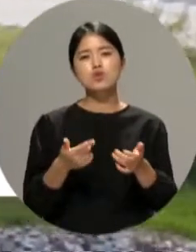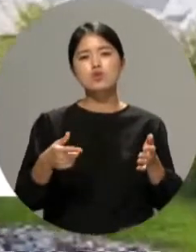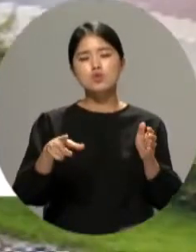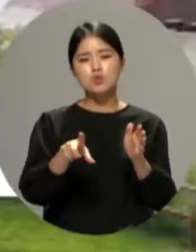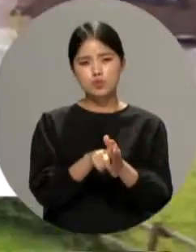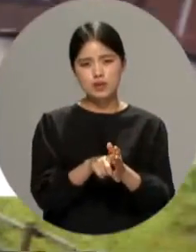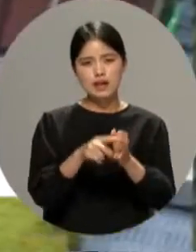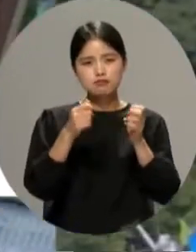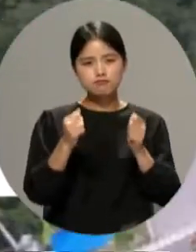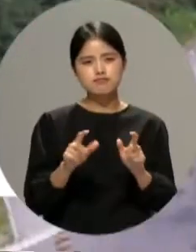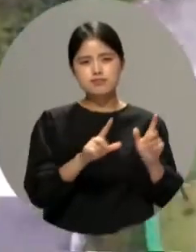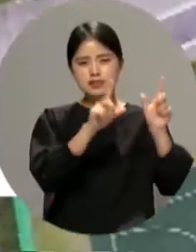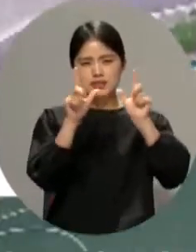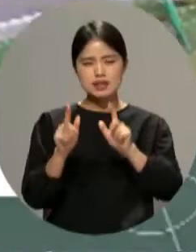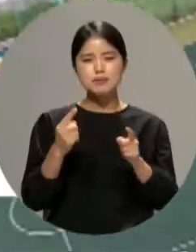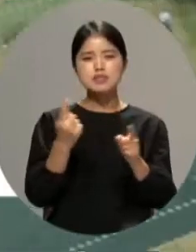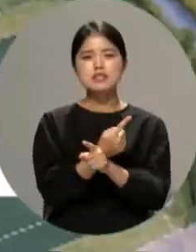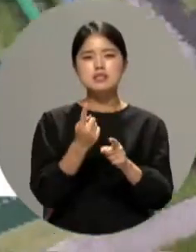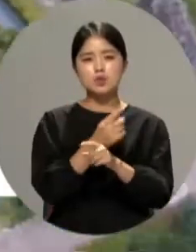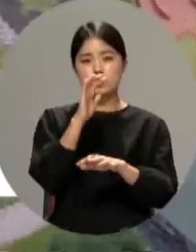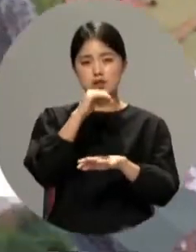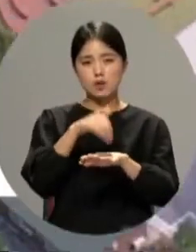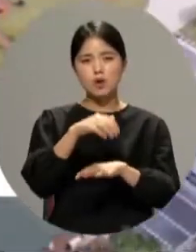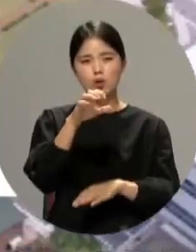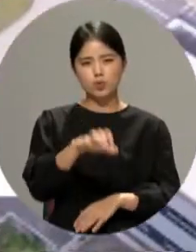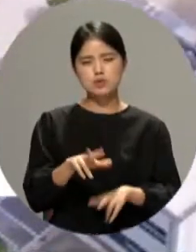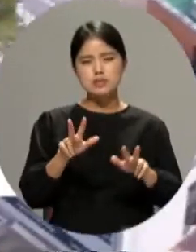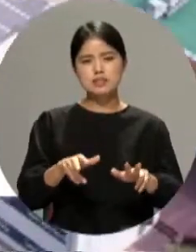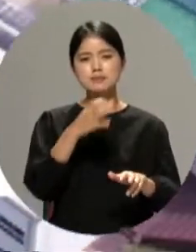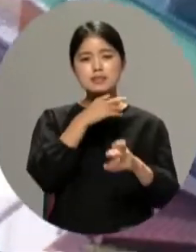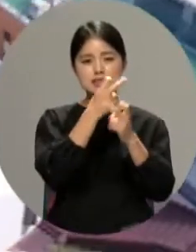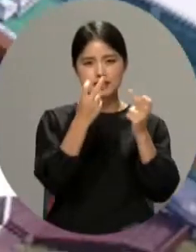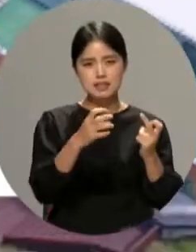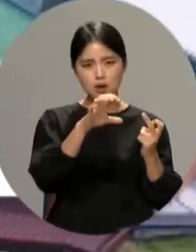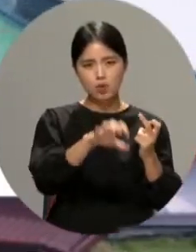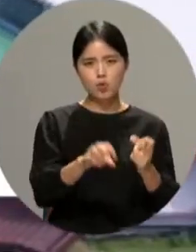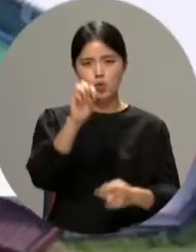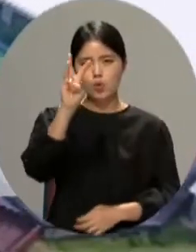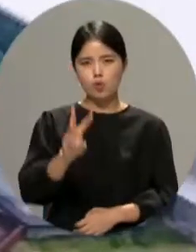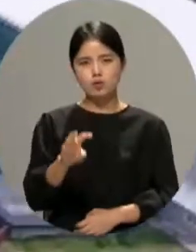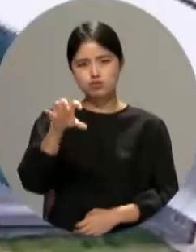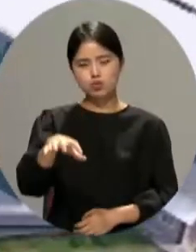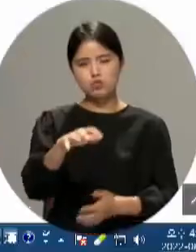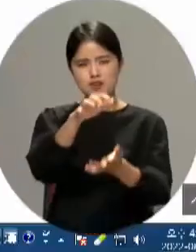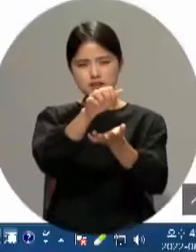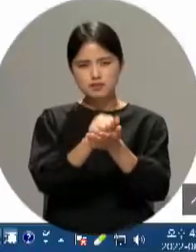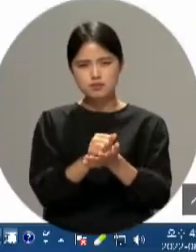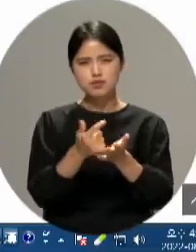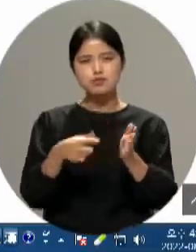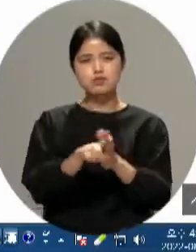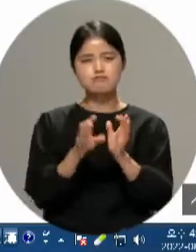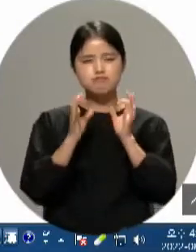거주형 치료 재활시설로 현재 익산시와 광주광역시가 유치의 공을 들이고 있습니다